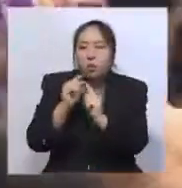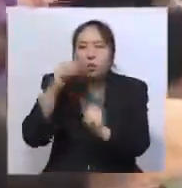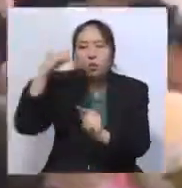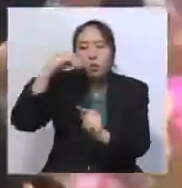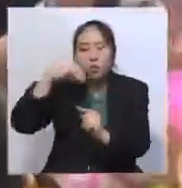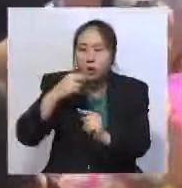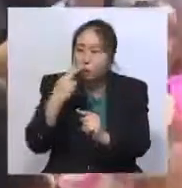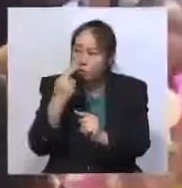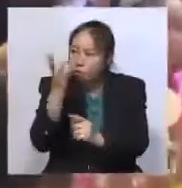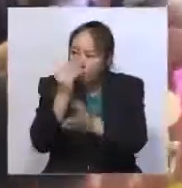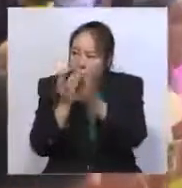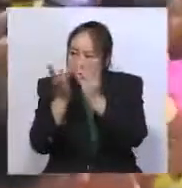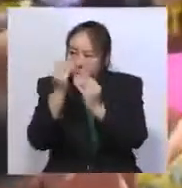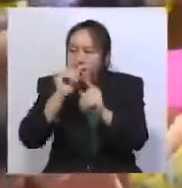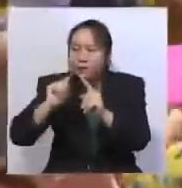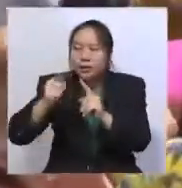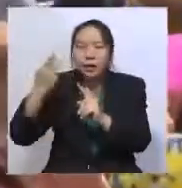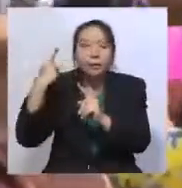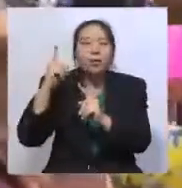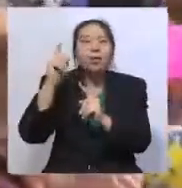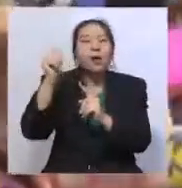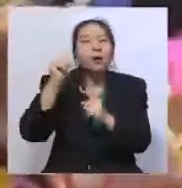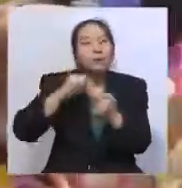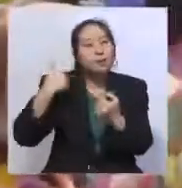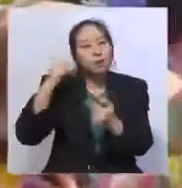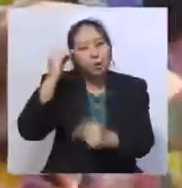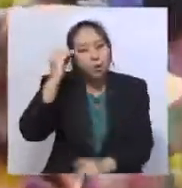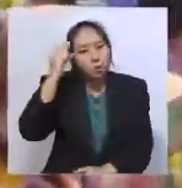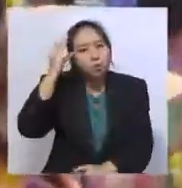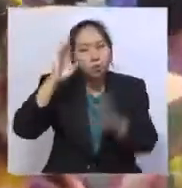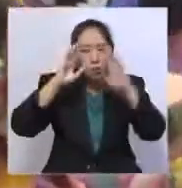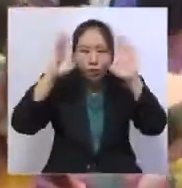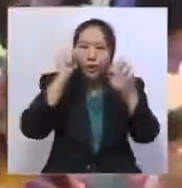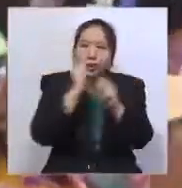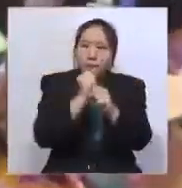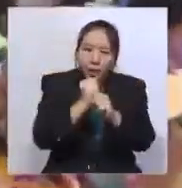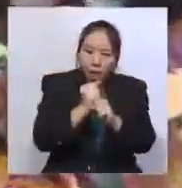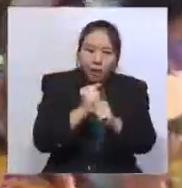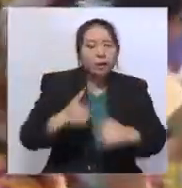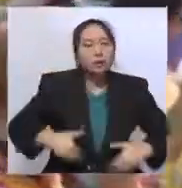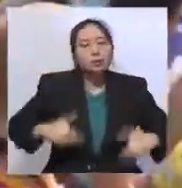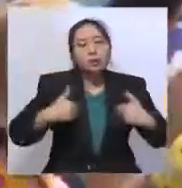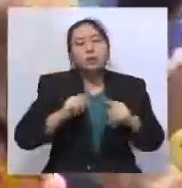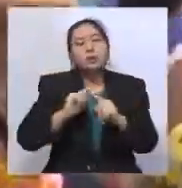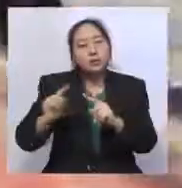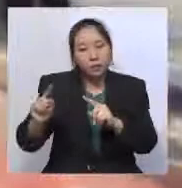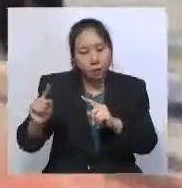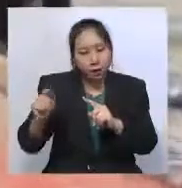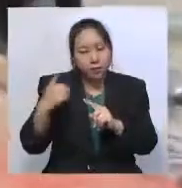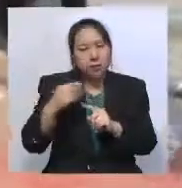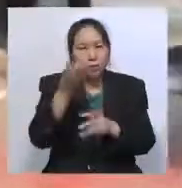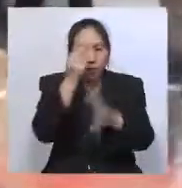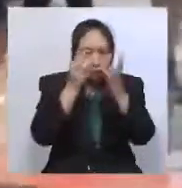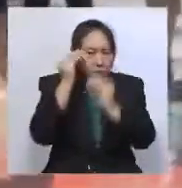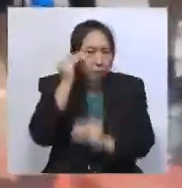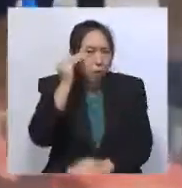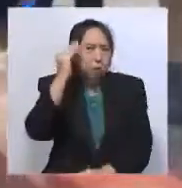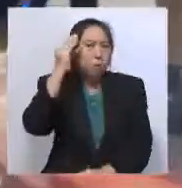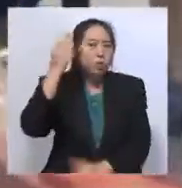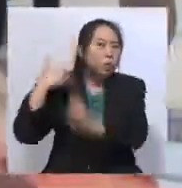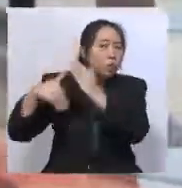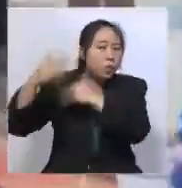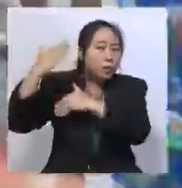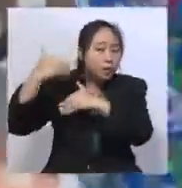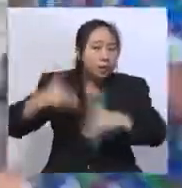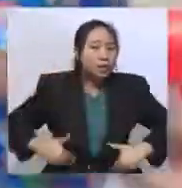เรียนรู้เรื่องราวต่างๆที่เป็นประโยชน์ก็อย่างเช่นความรู้ประสบการณ์ในการทำงานแล้วก็การใช้ชีวิตตลอดจนเกร็ดความรู้ทางประวัติศ